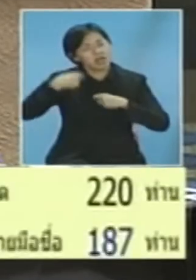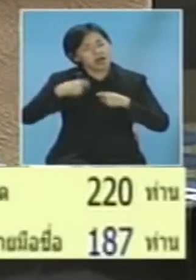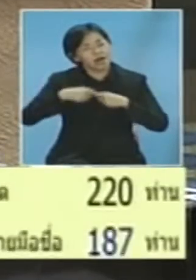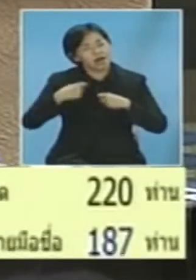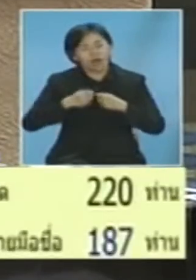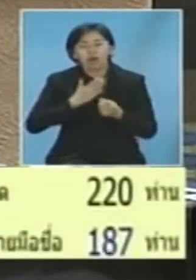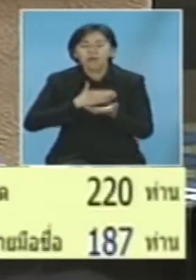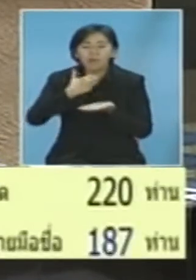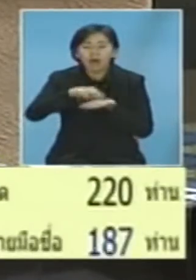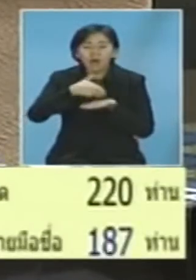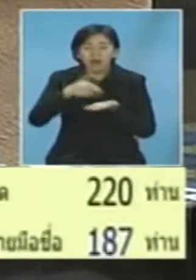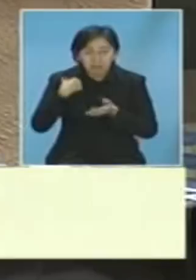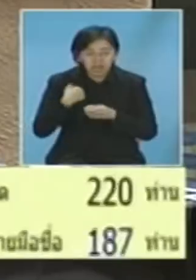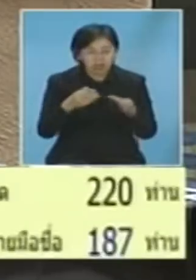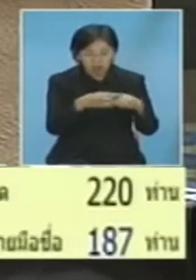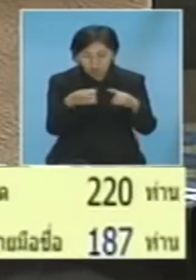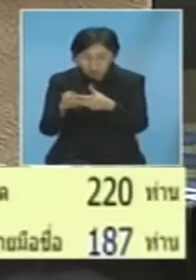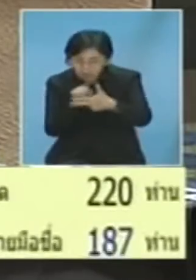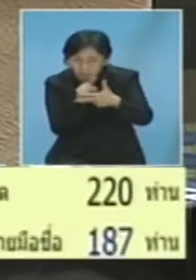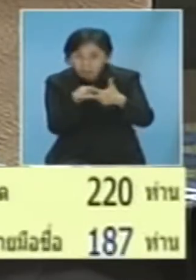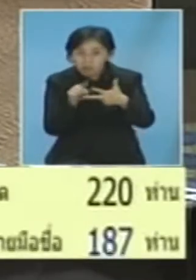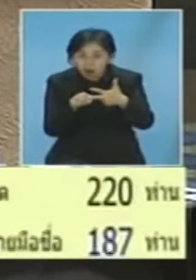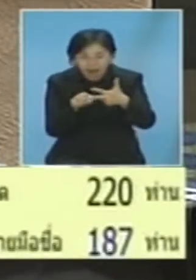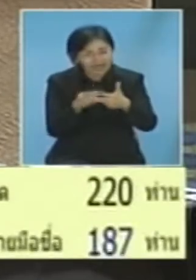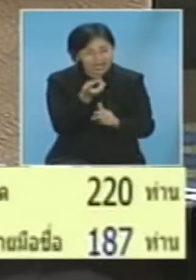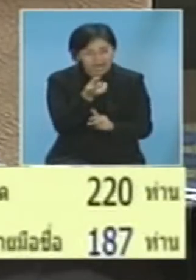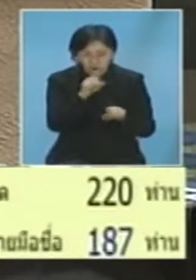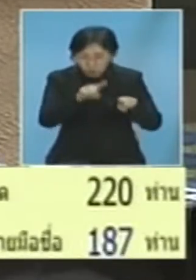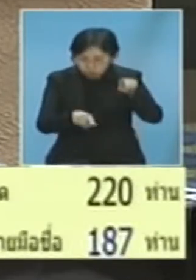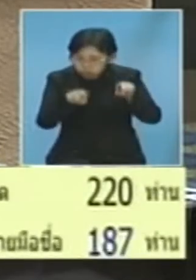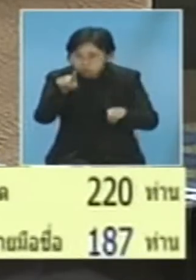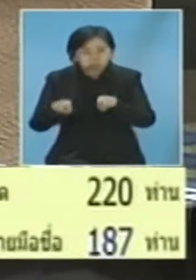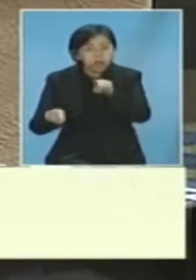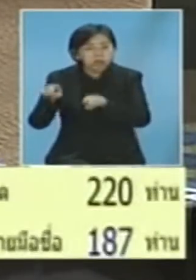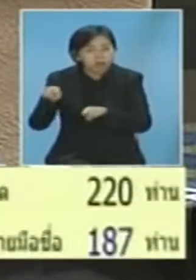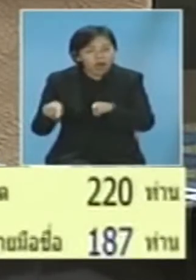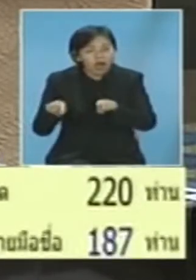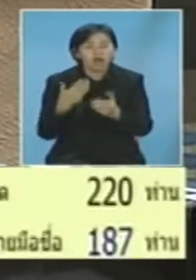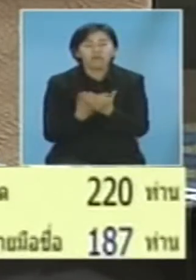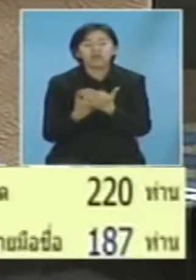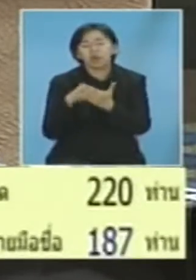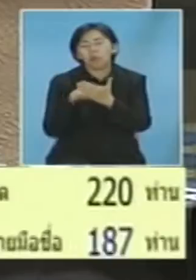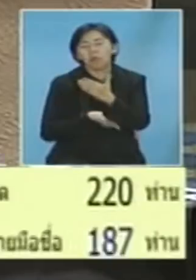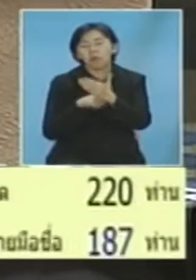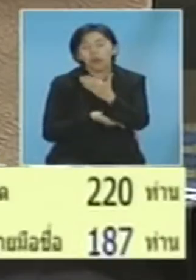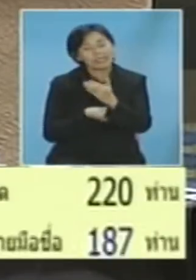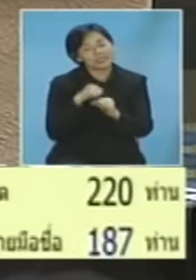ได้กราบเรียนแล้วว่ามีอยู่หลายกลุ่มคุณภาพแตกต่างกันเพราะมีเรื่องทุจริตเข้ามาเกี่ยว